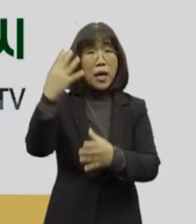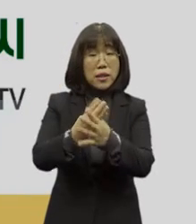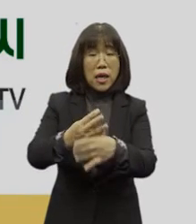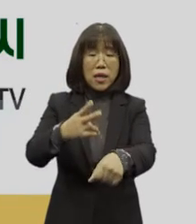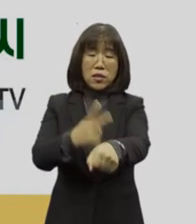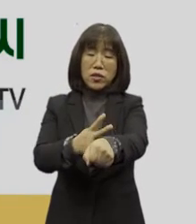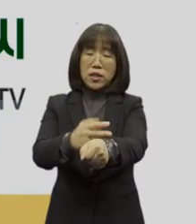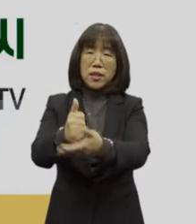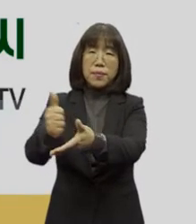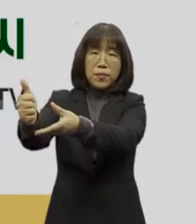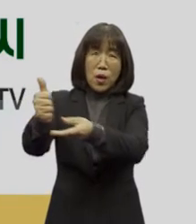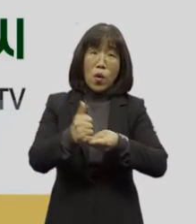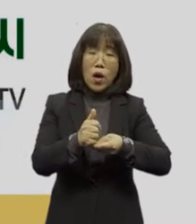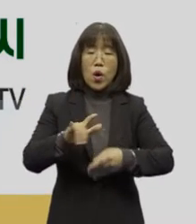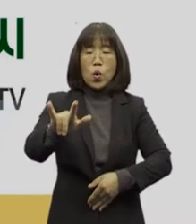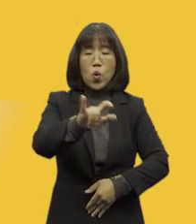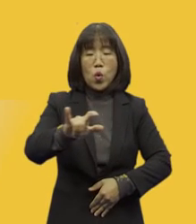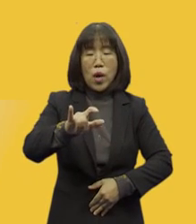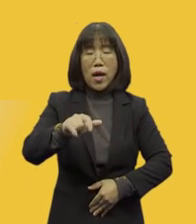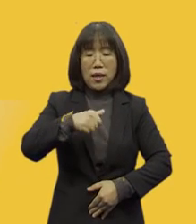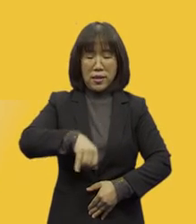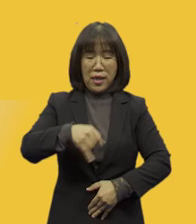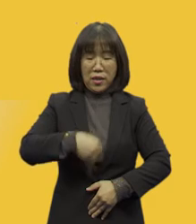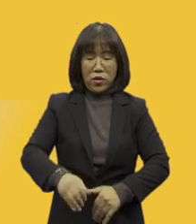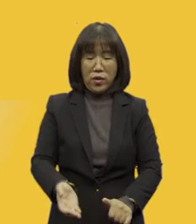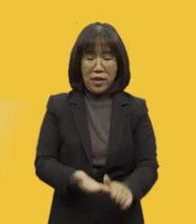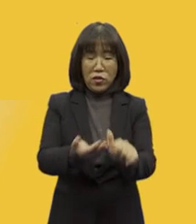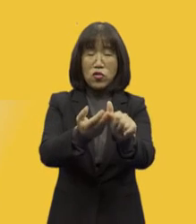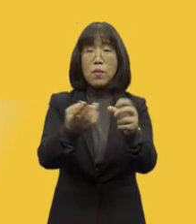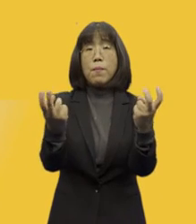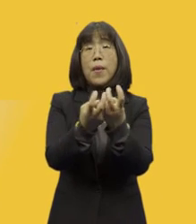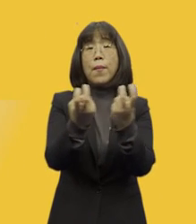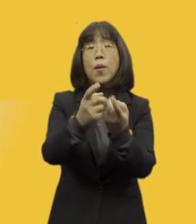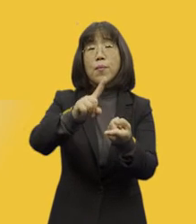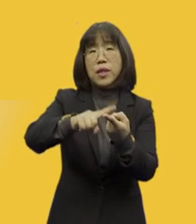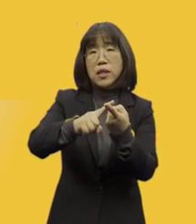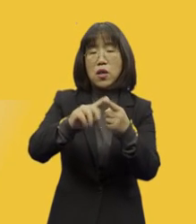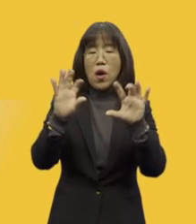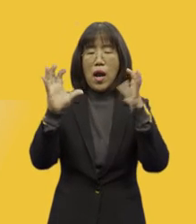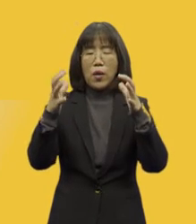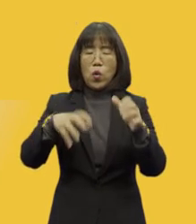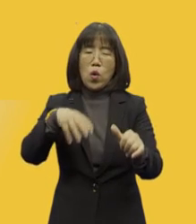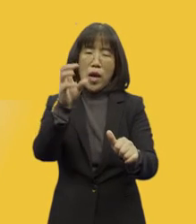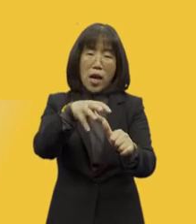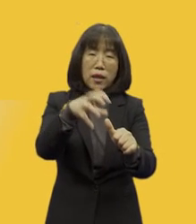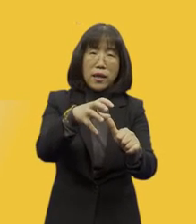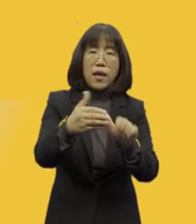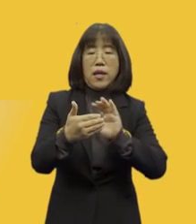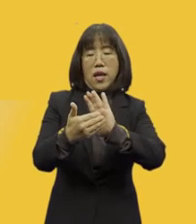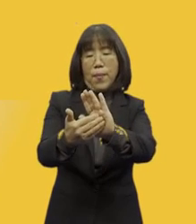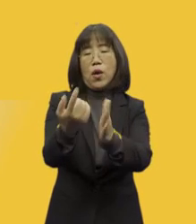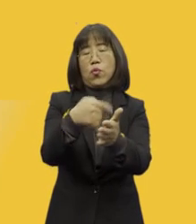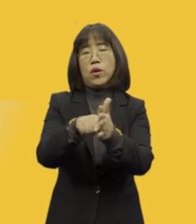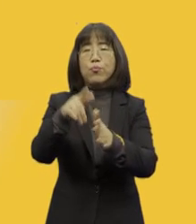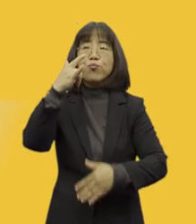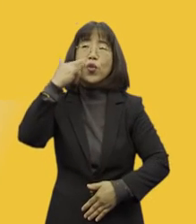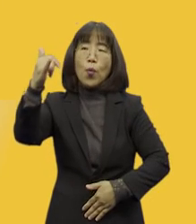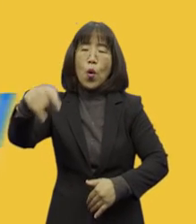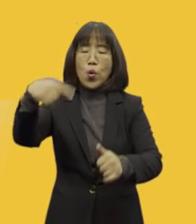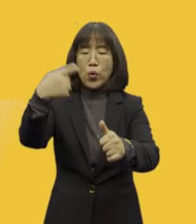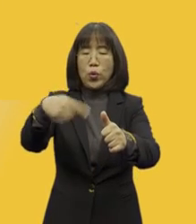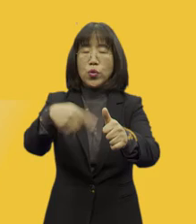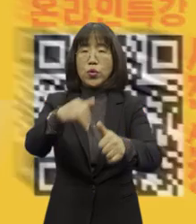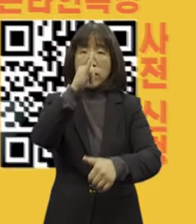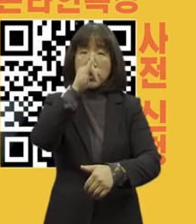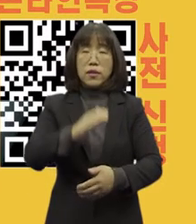박사가 특별 강사로 나와 코로나 시대 자녀 양육법을 주제로 아동학대 예방을 위한 부모교육 특별